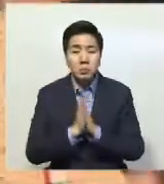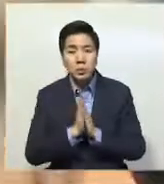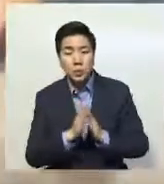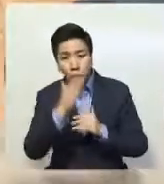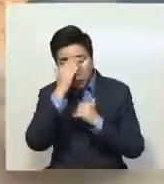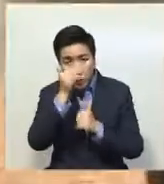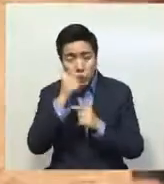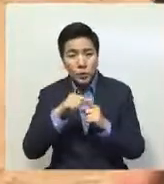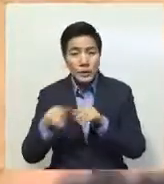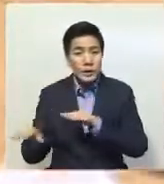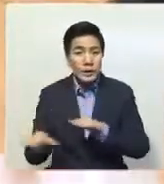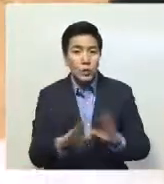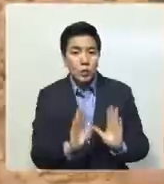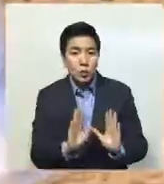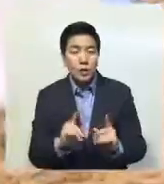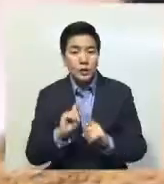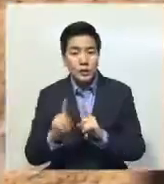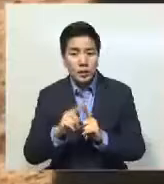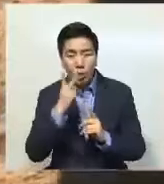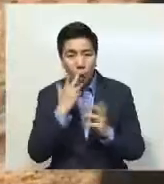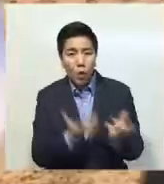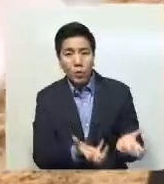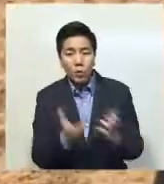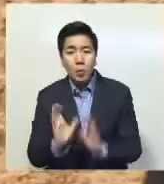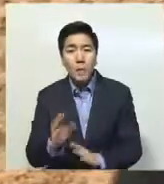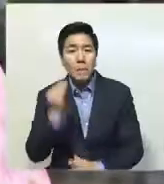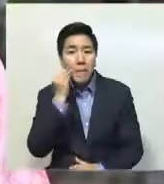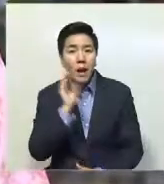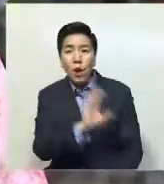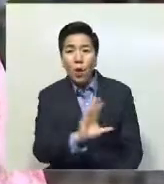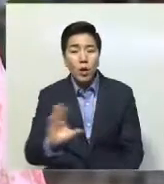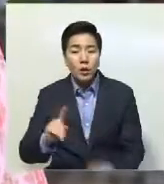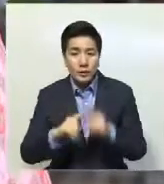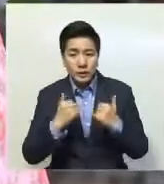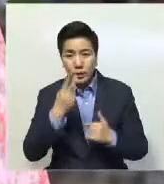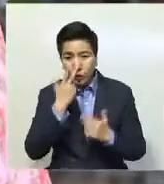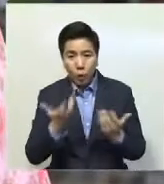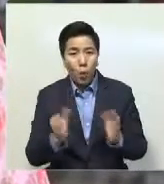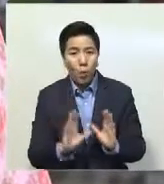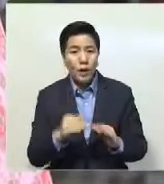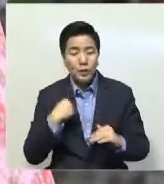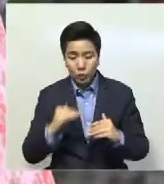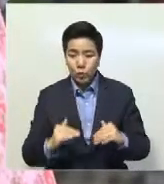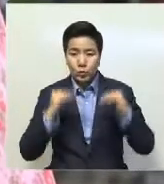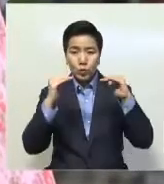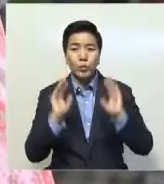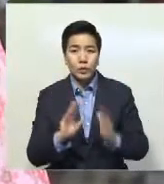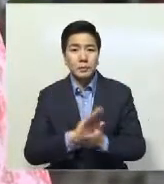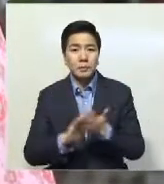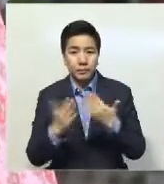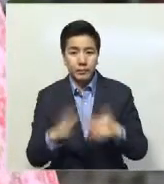แล้วก็ไปเตรียมมาขนทรายมาไว้ที่บ้านตัวเองแล้วก็มีการยกของขึ้นสู่ที่สูงน